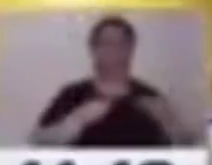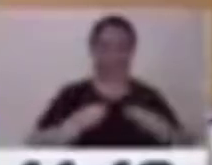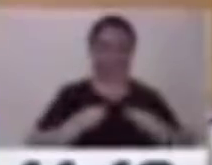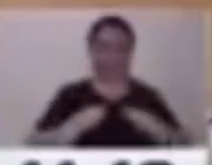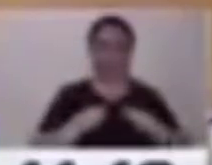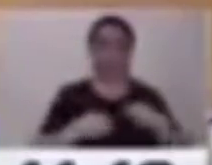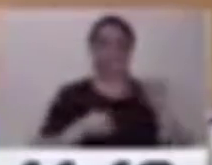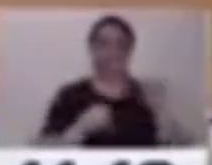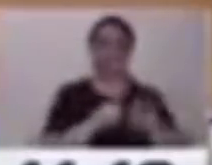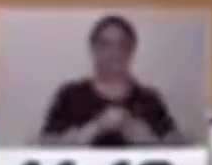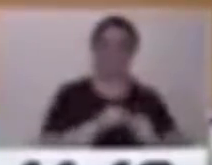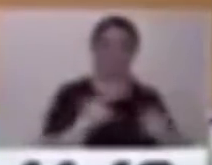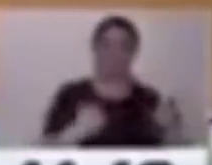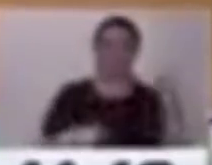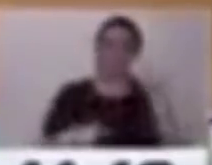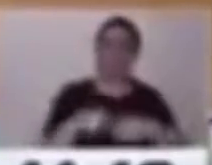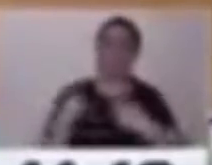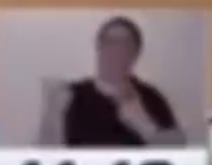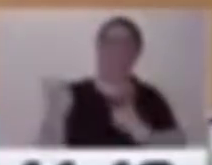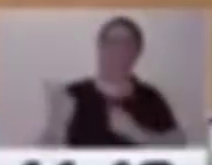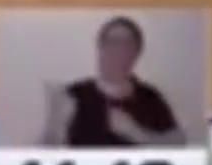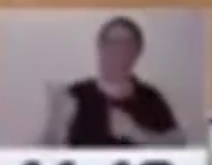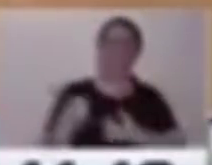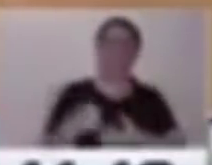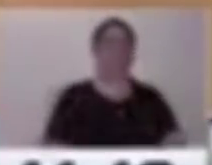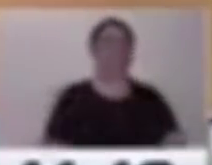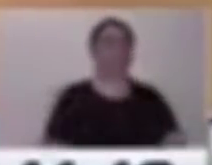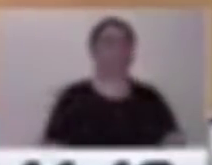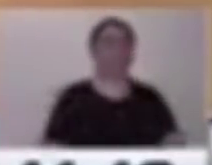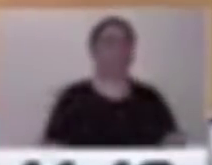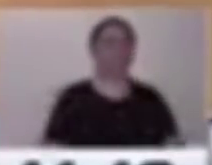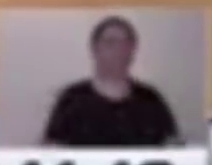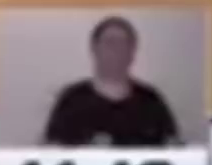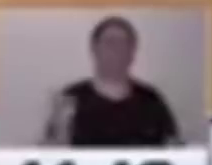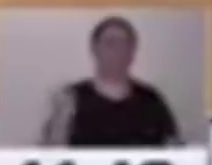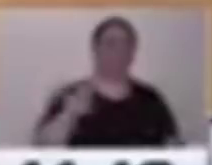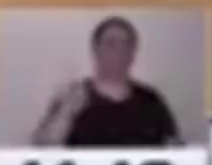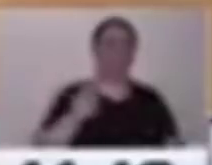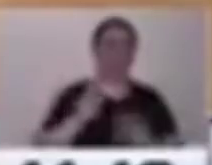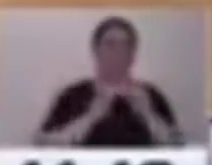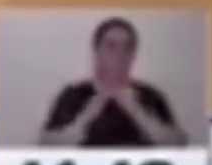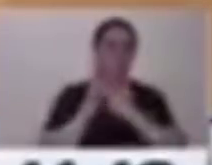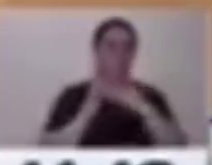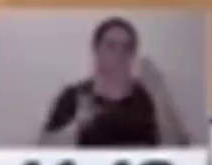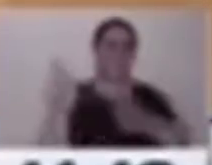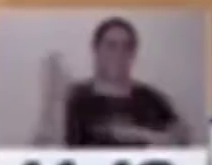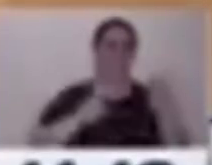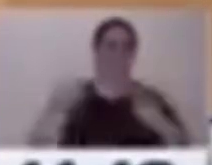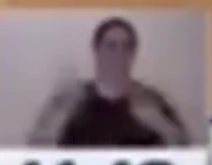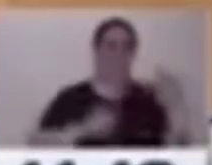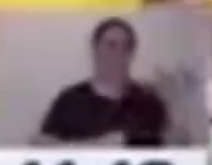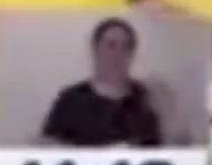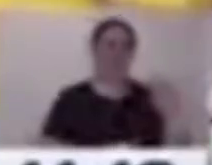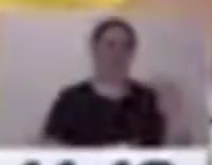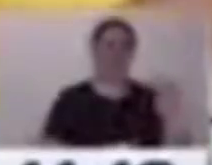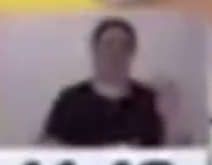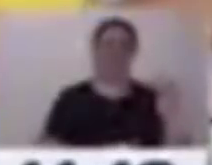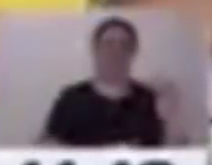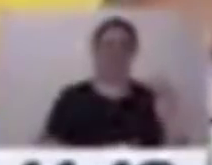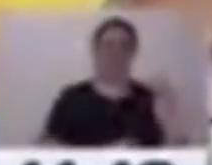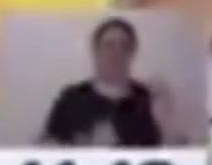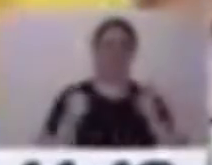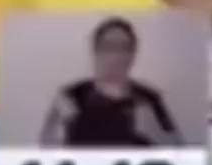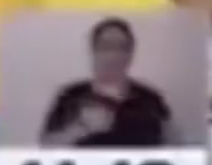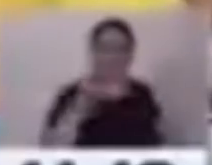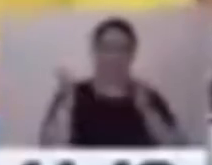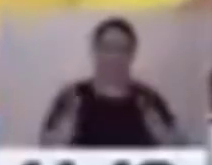po, nananawagan din tayo sa ating mga 4Ps beneficiaries na hintayin lamang po ang opisyal